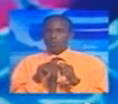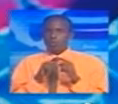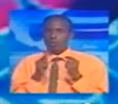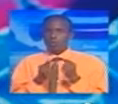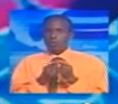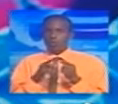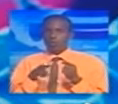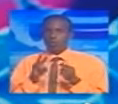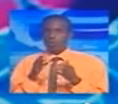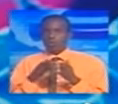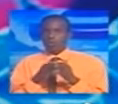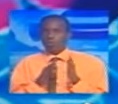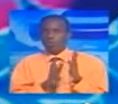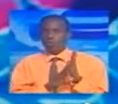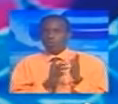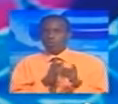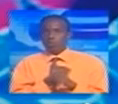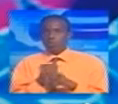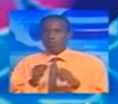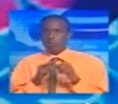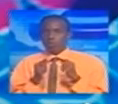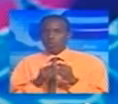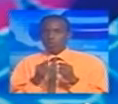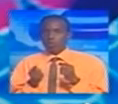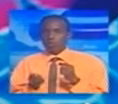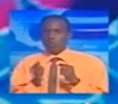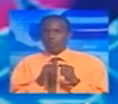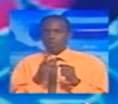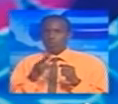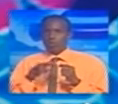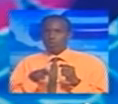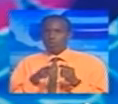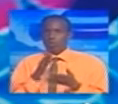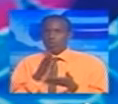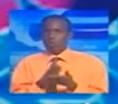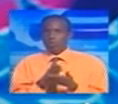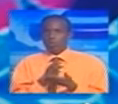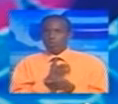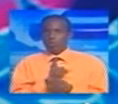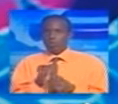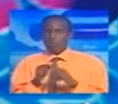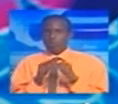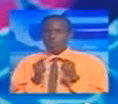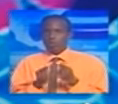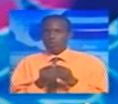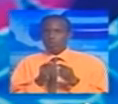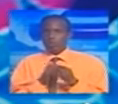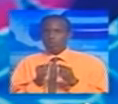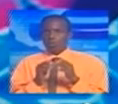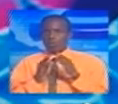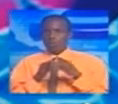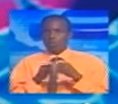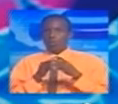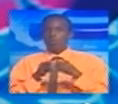en 2009 et faisait en ce moment la navette entre Limbé et Bakassi à la frontière du Nigeria et transportait du ravitaillement